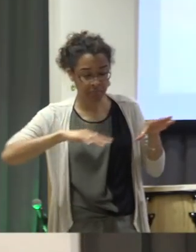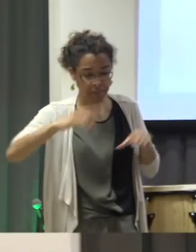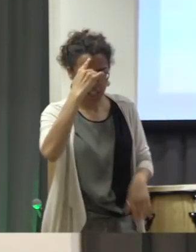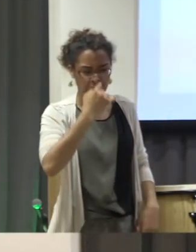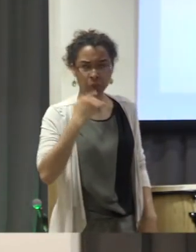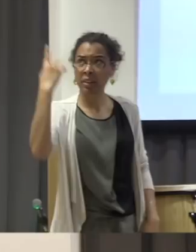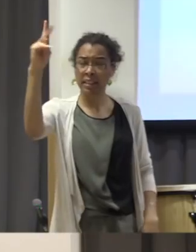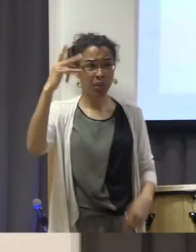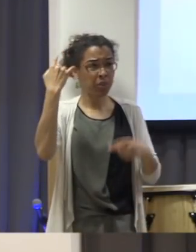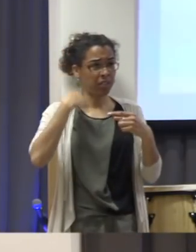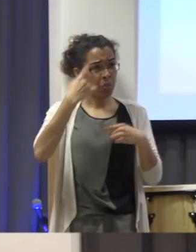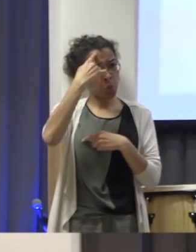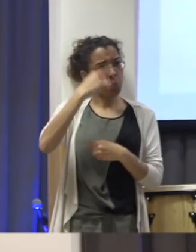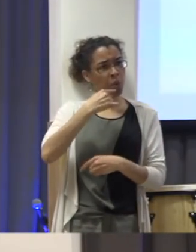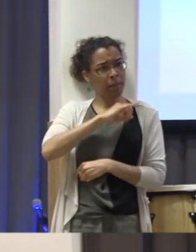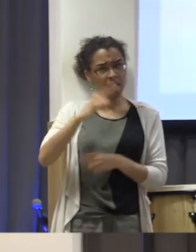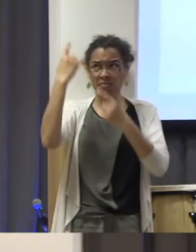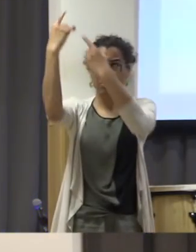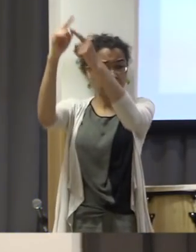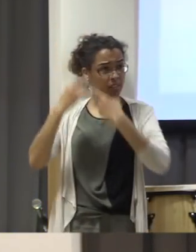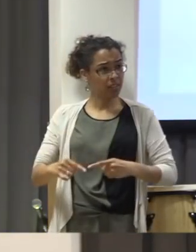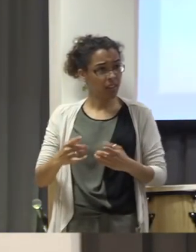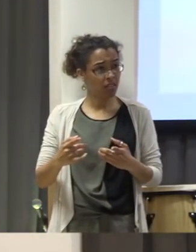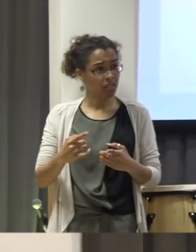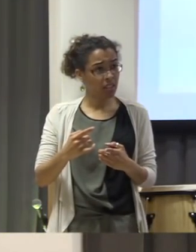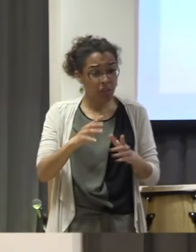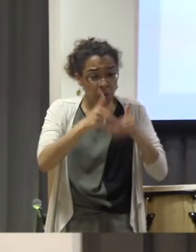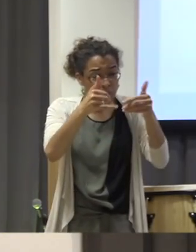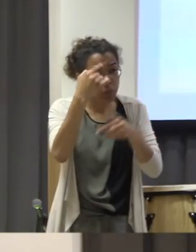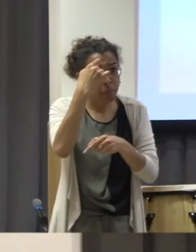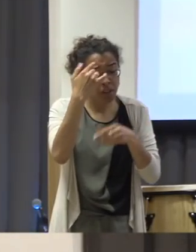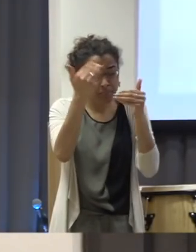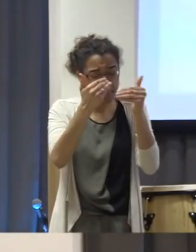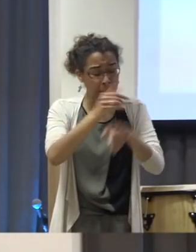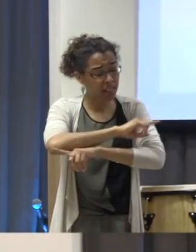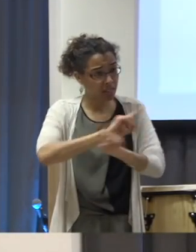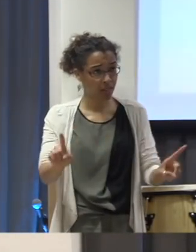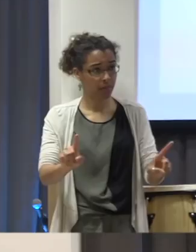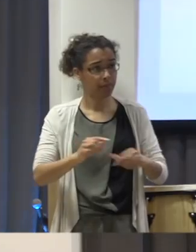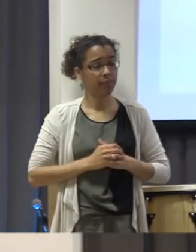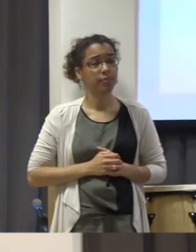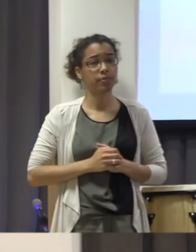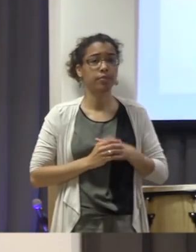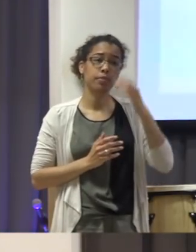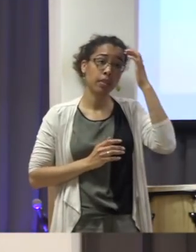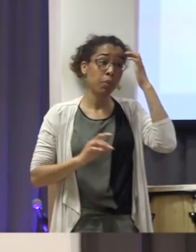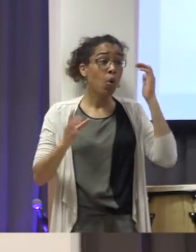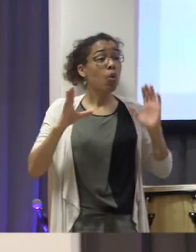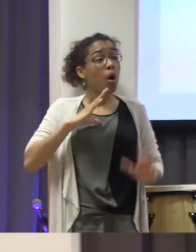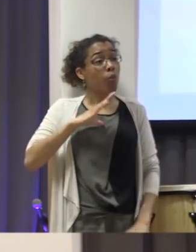incrédulité? Bien-aimés, ne pensez pas ainsi. Ne pensez pas ainsi, parce que nous avons un